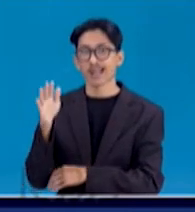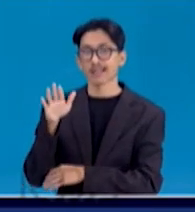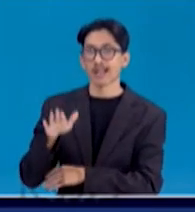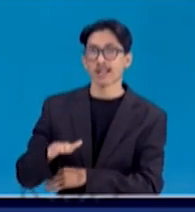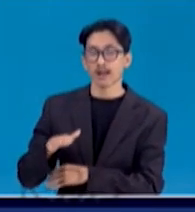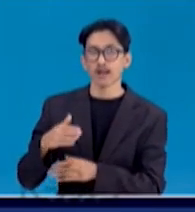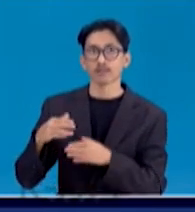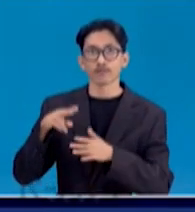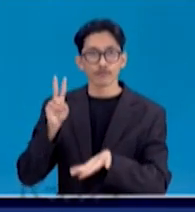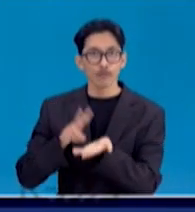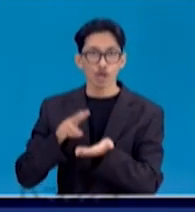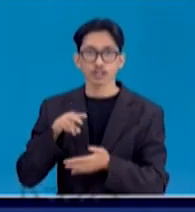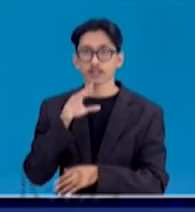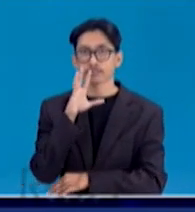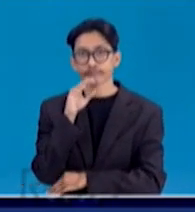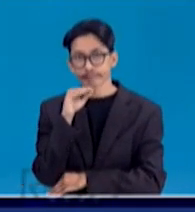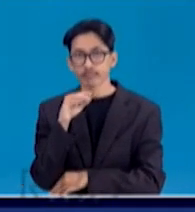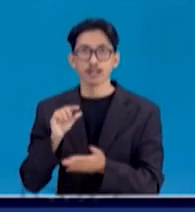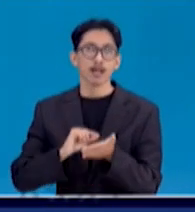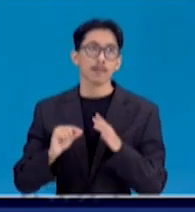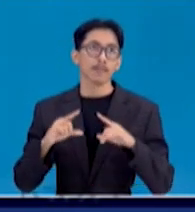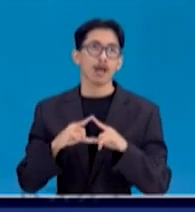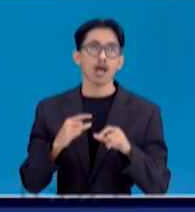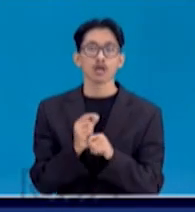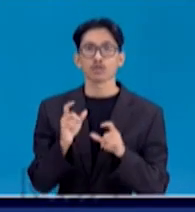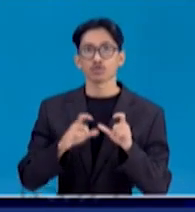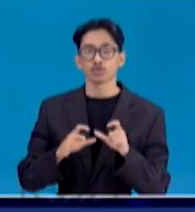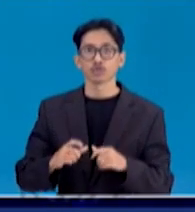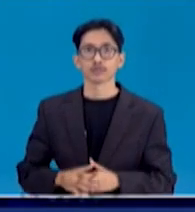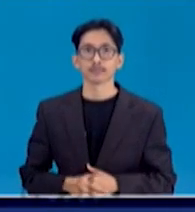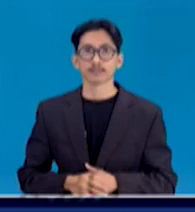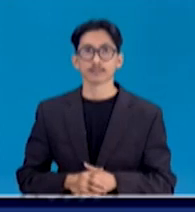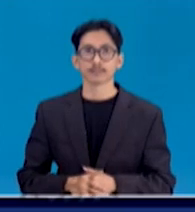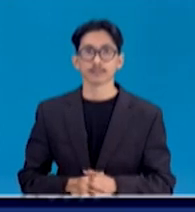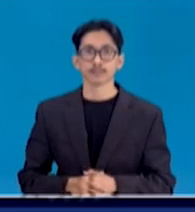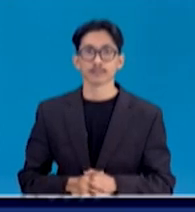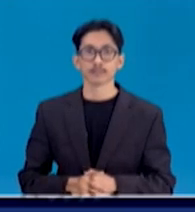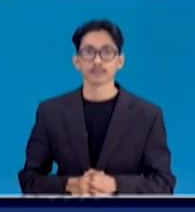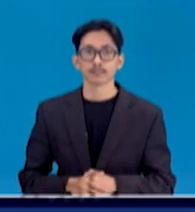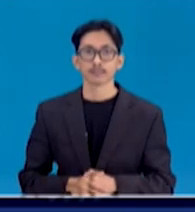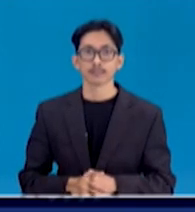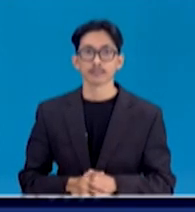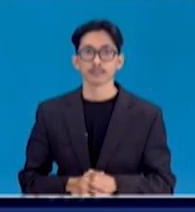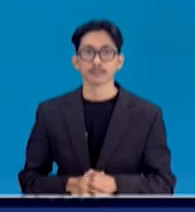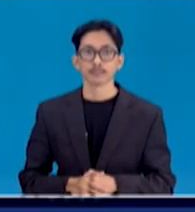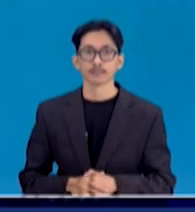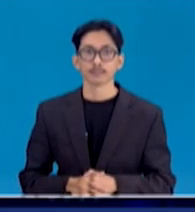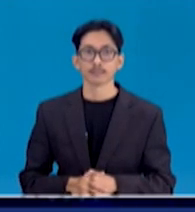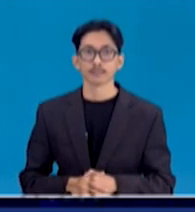vonis atas Agus Nurpatria. 90. Berdasarkan surat kuasa khusus